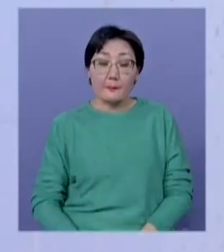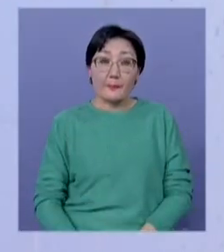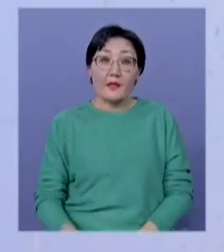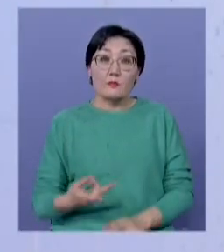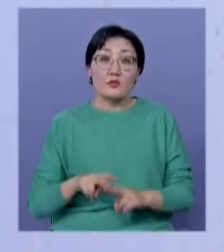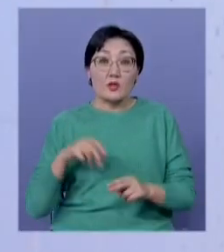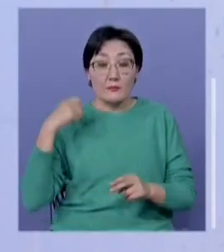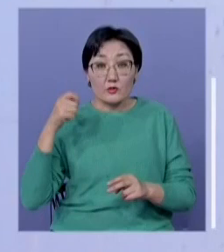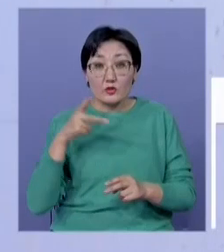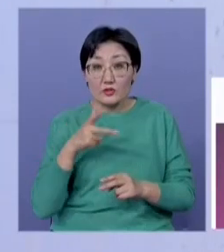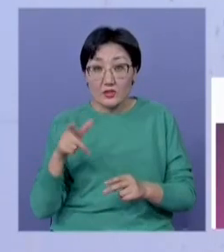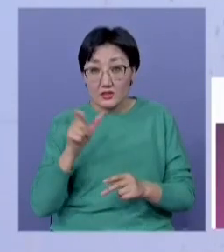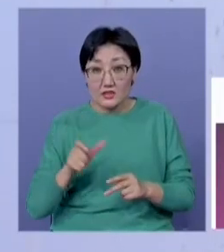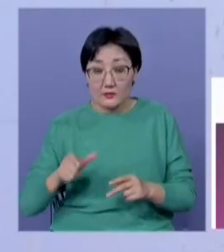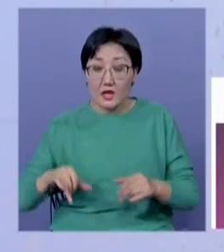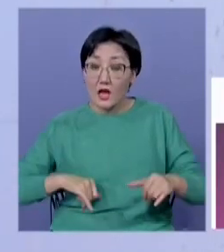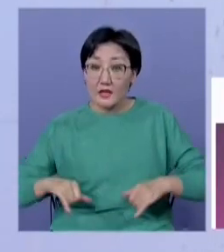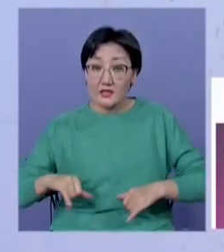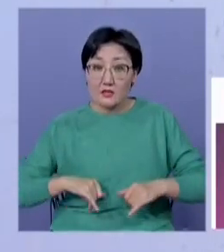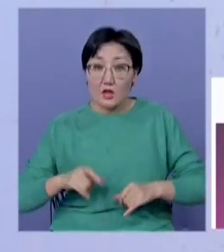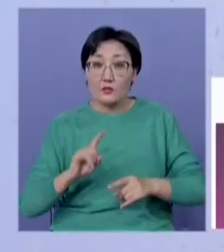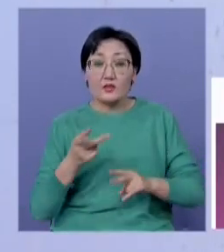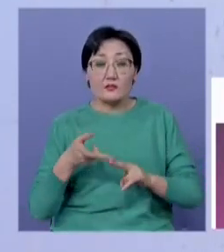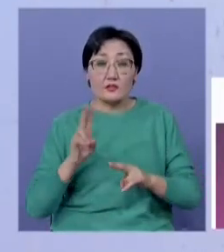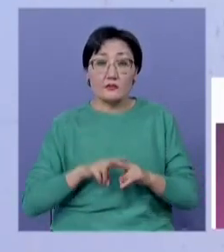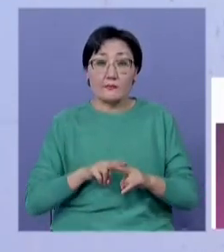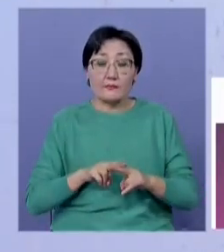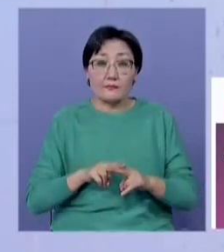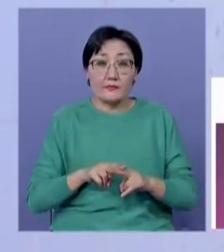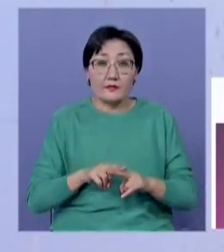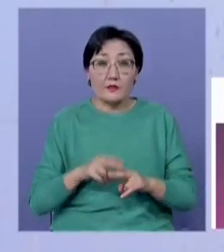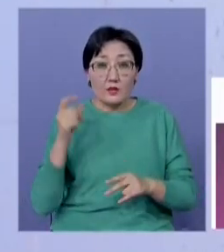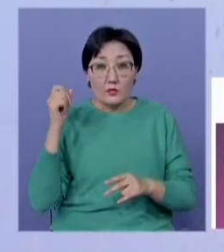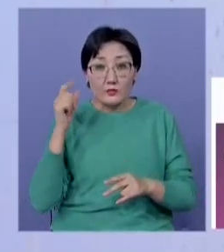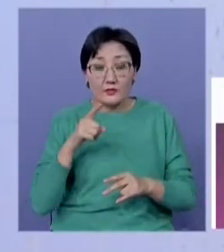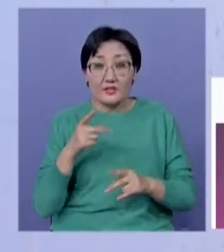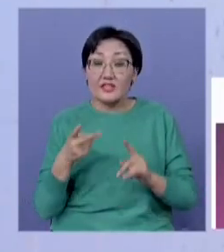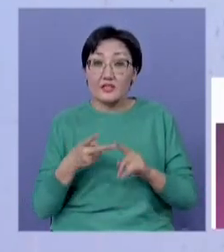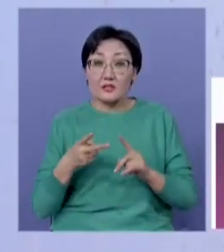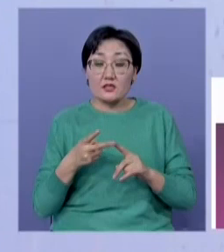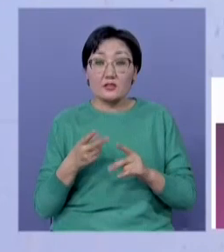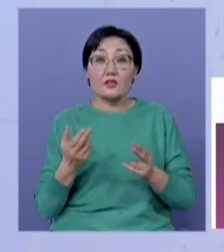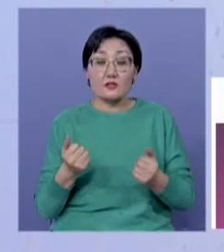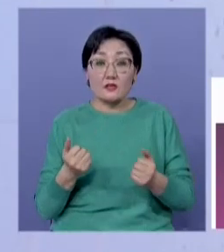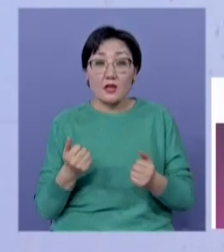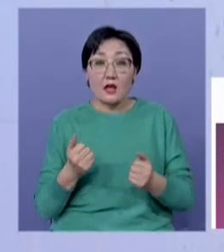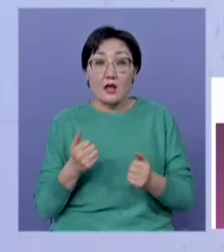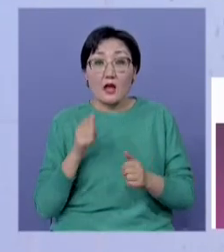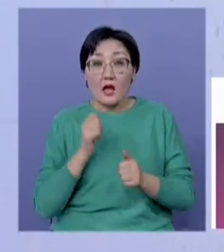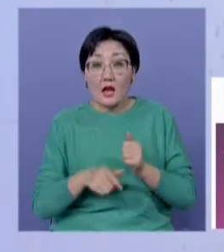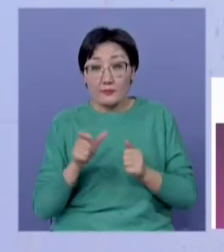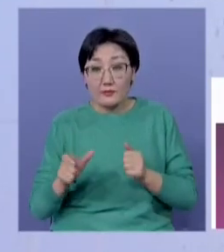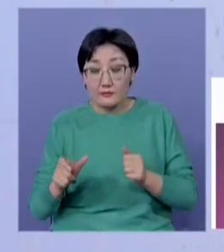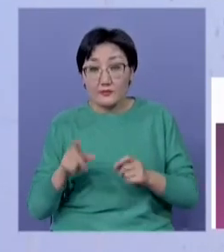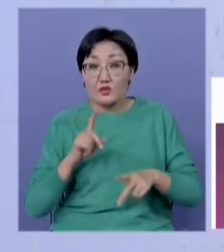роликтерде адамдардың экстремизм деген не екенін біліп тану бір жағынан, екінші жағынан әрине әрбір біздің